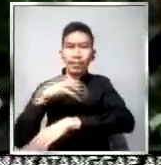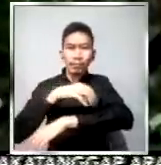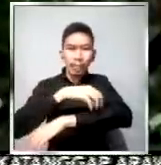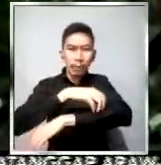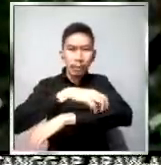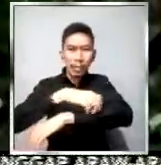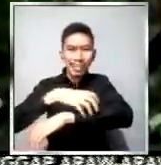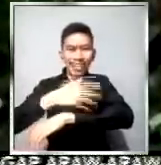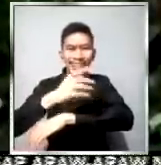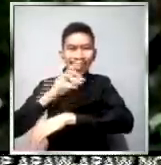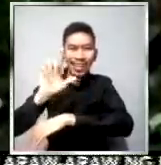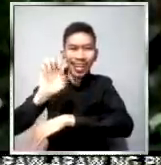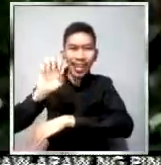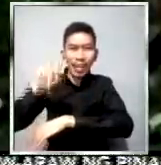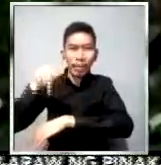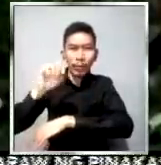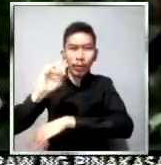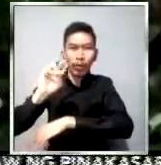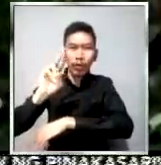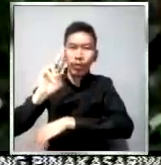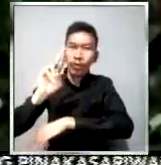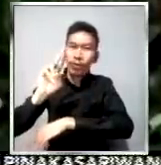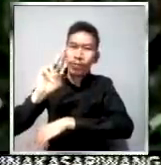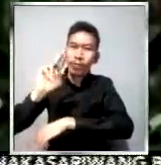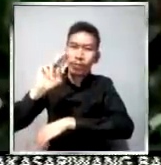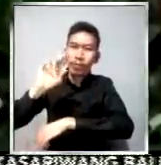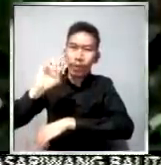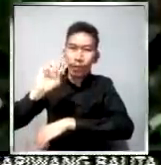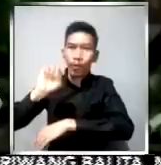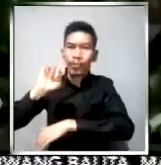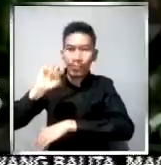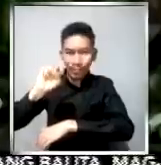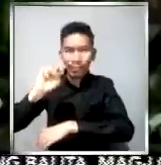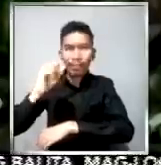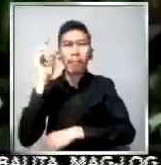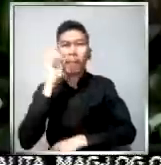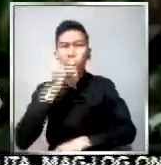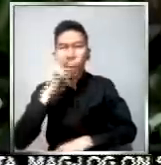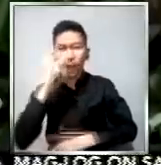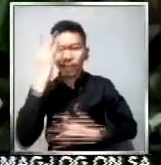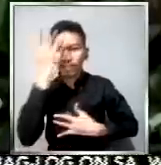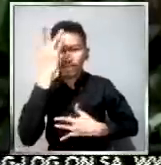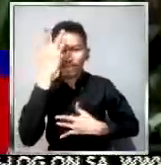daga. Ayun ang nambiroon dito dahil maraming daga.